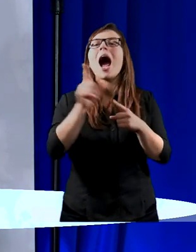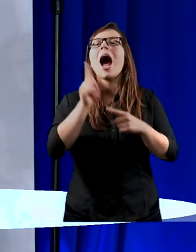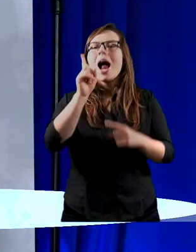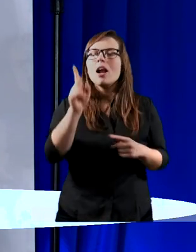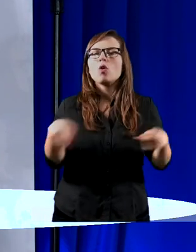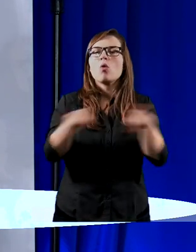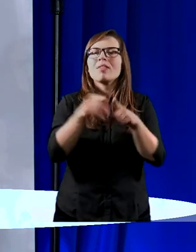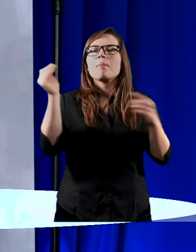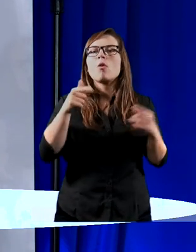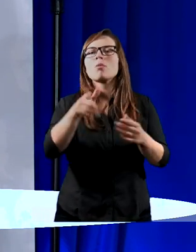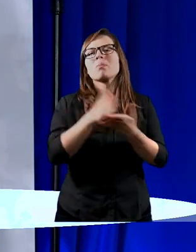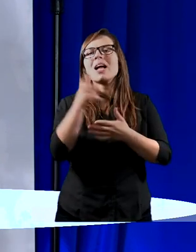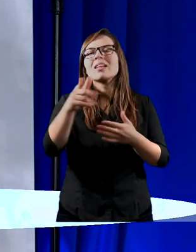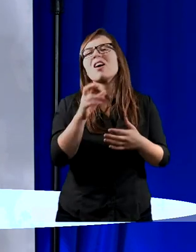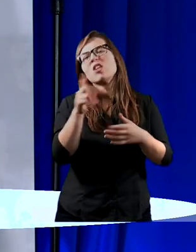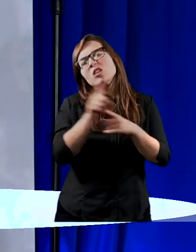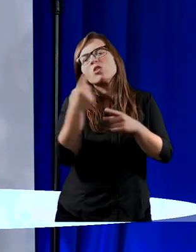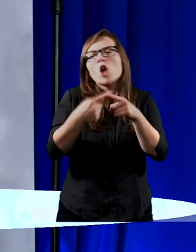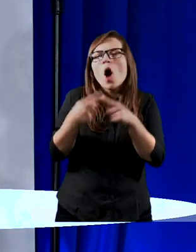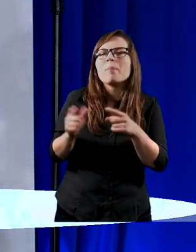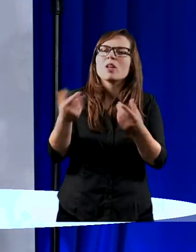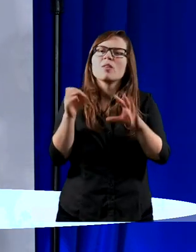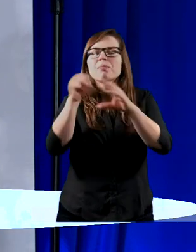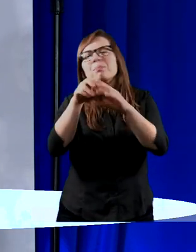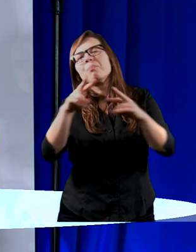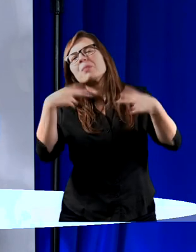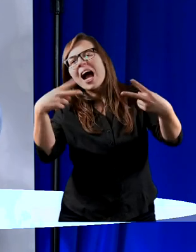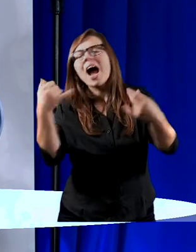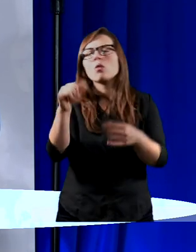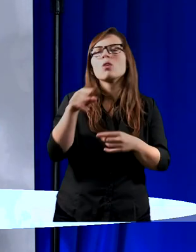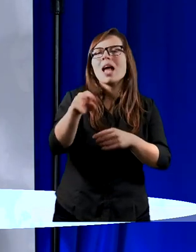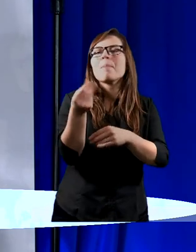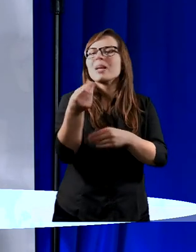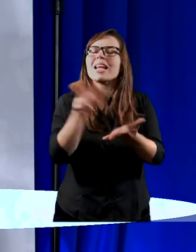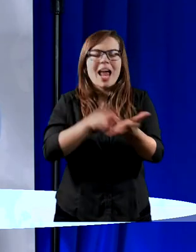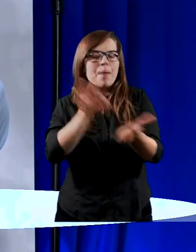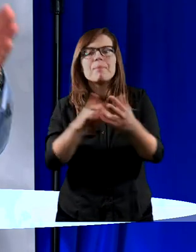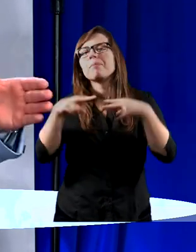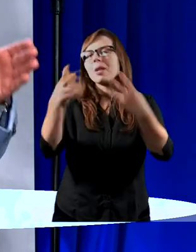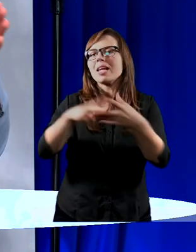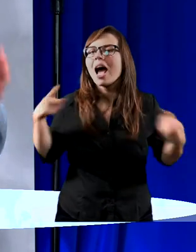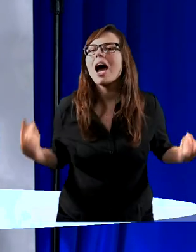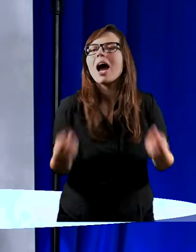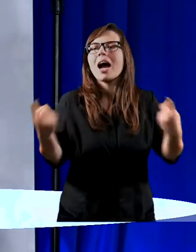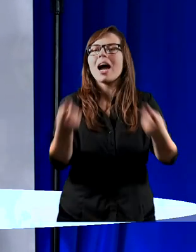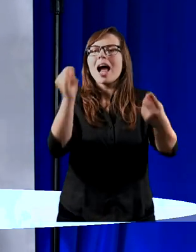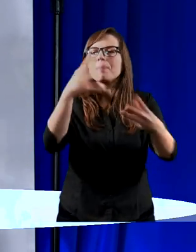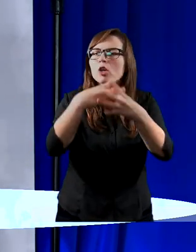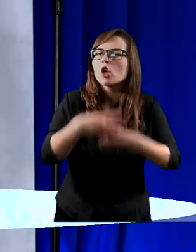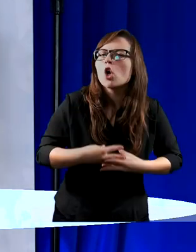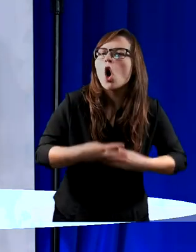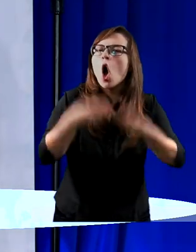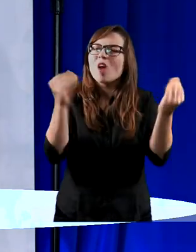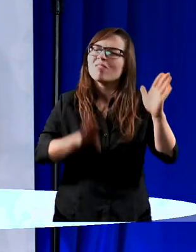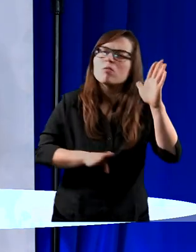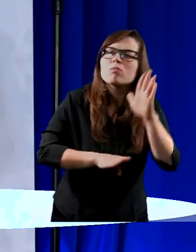również można przez PayPala coś tam drobnego nam przekazać, a my te pieniądze na pewno przekażemy na reklamę i na rozwój. Potrzeba nam